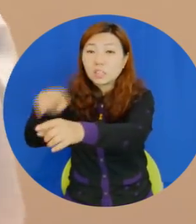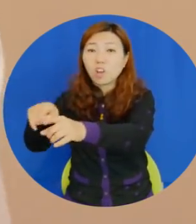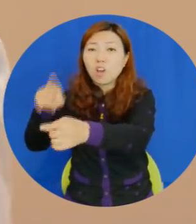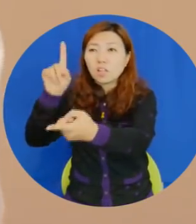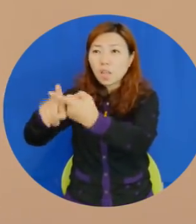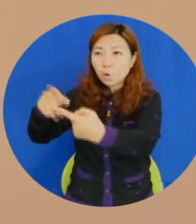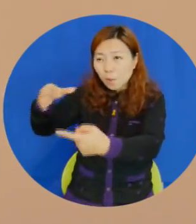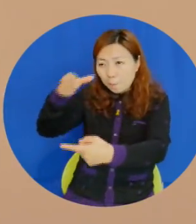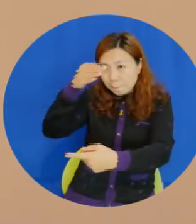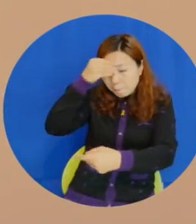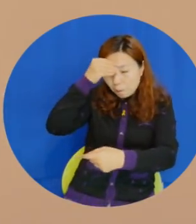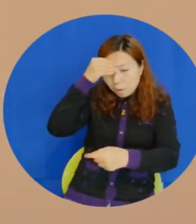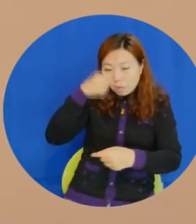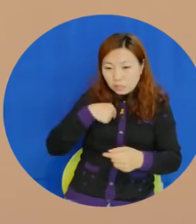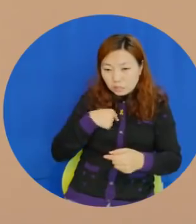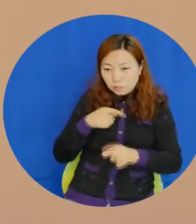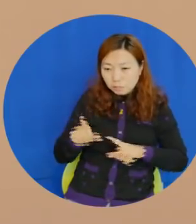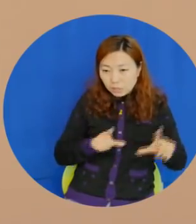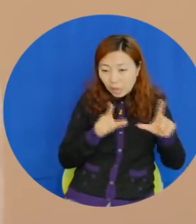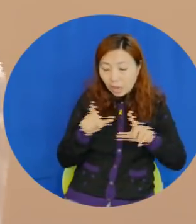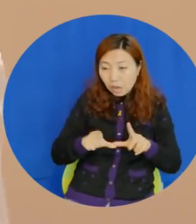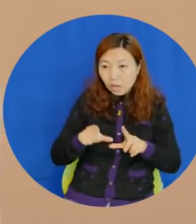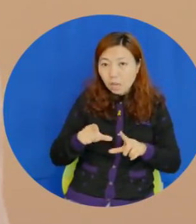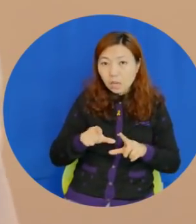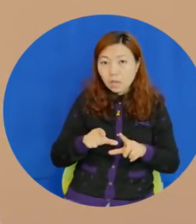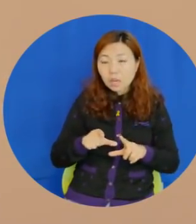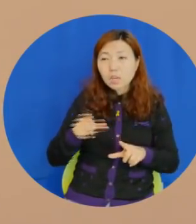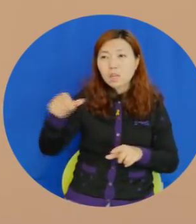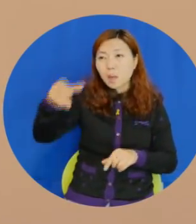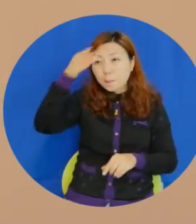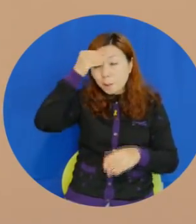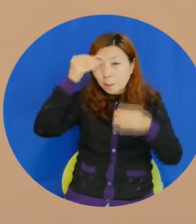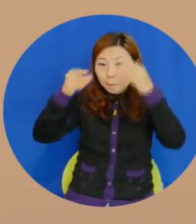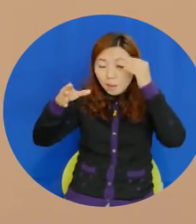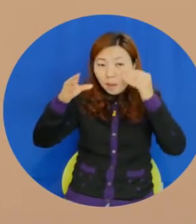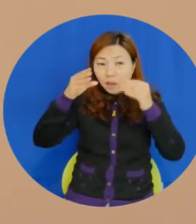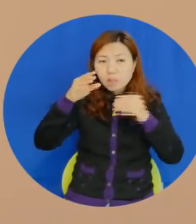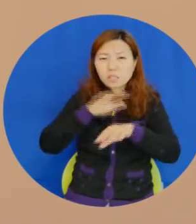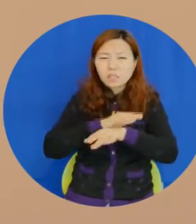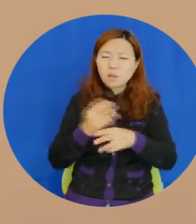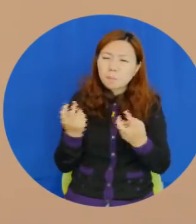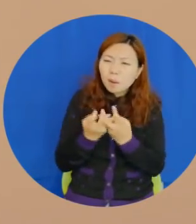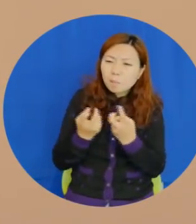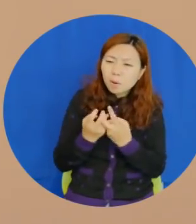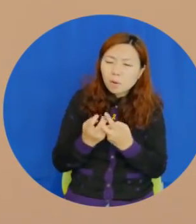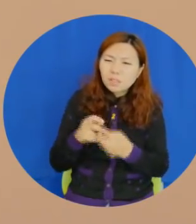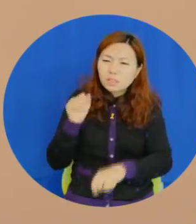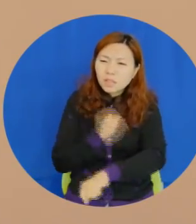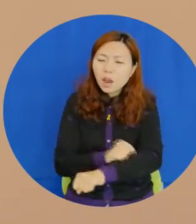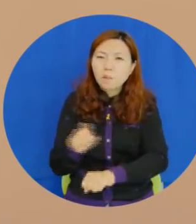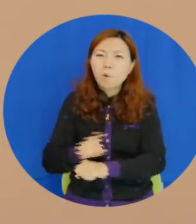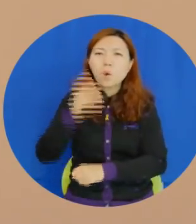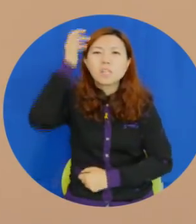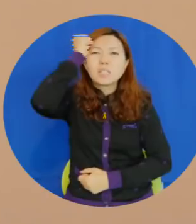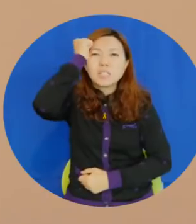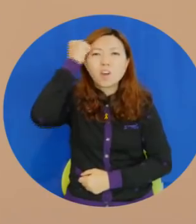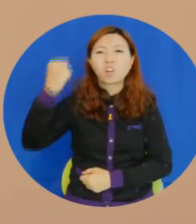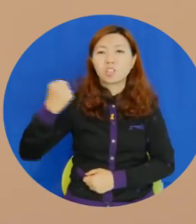우리가 그대로 모방해서 간단 말이에요. 그 모방을 얼마나 잘하느냐. 이게 암기란 말이에요.